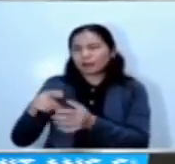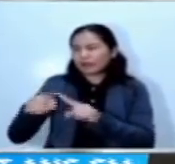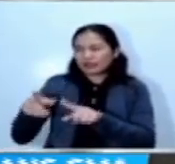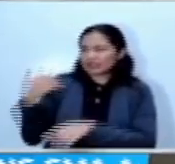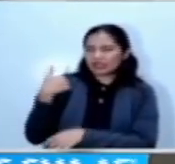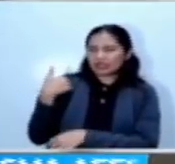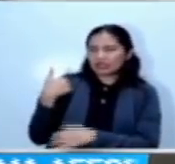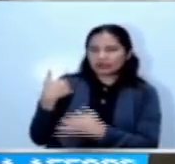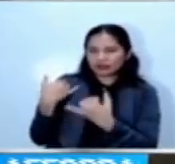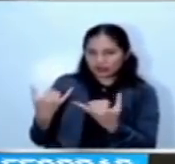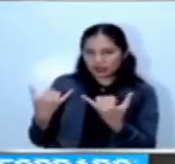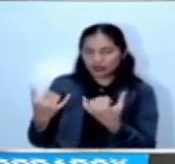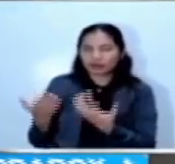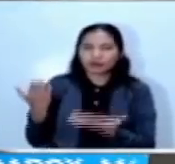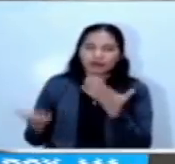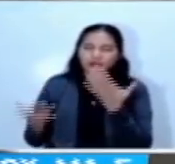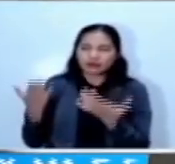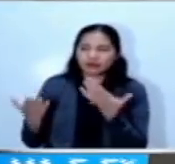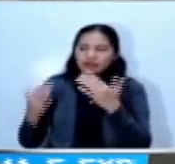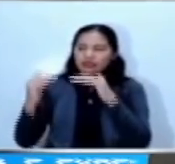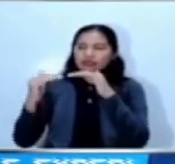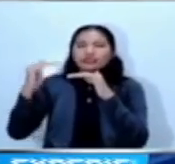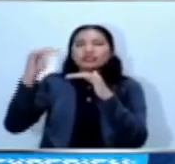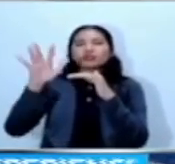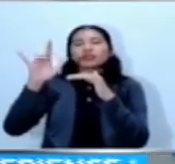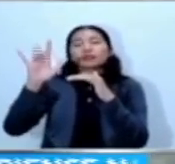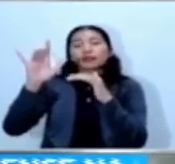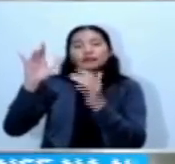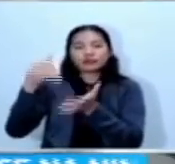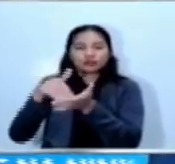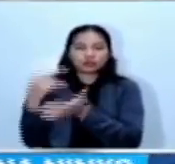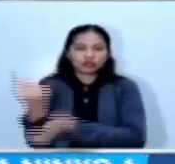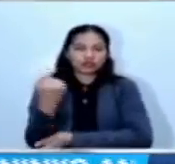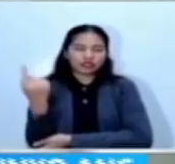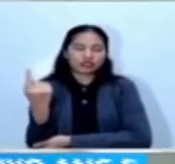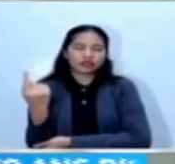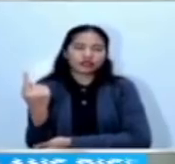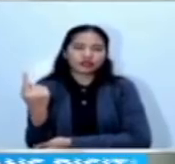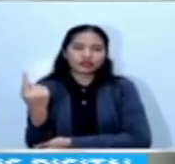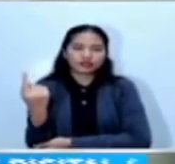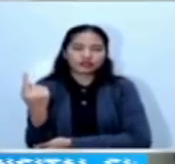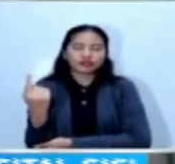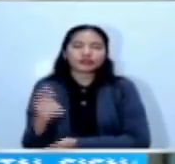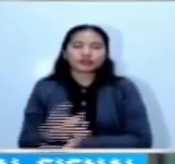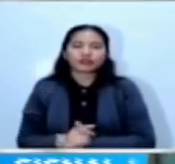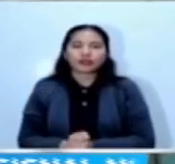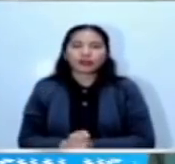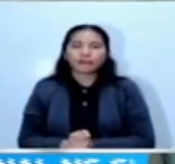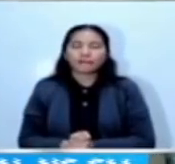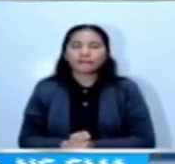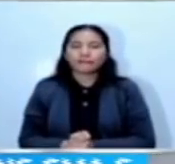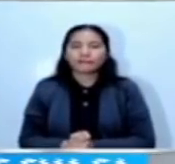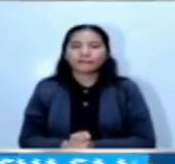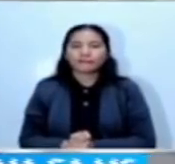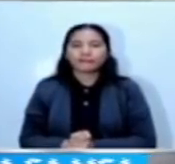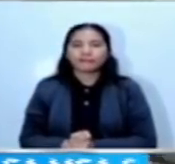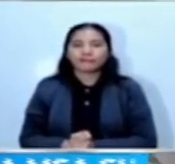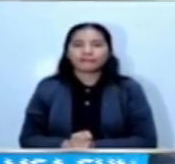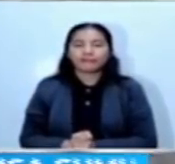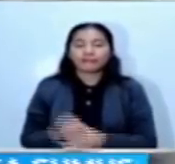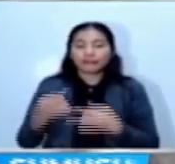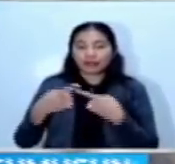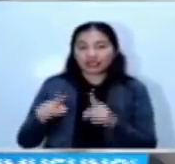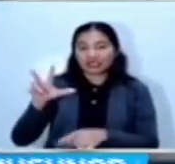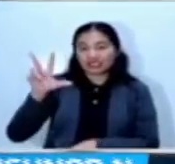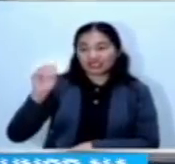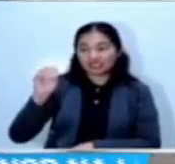tayo na 25,000 around that range. Mm-mm. Pero yung 30,000, hindi pa naman